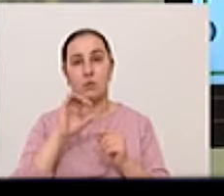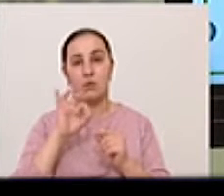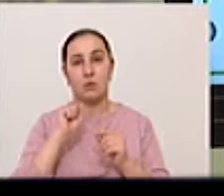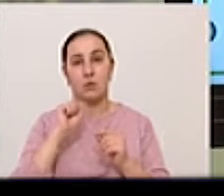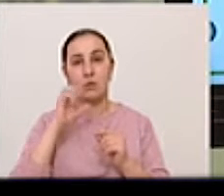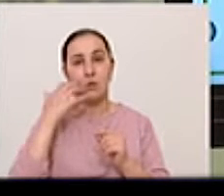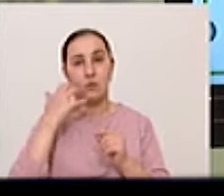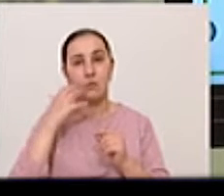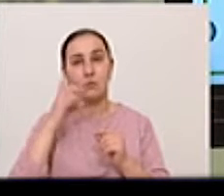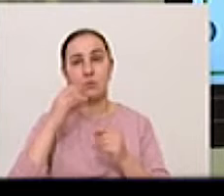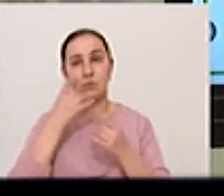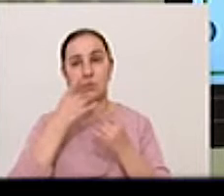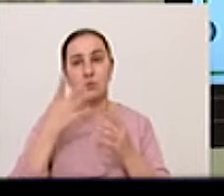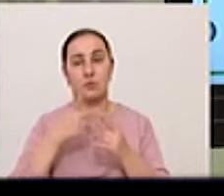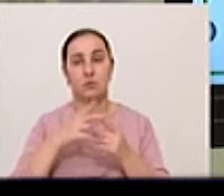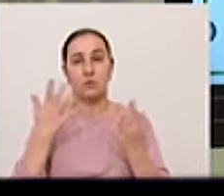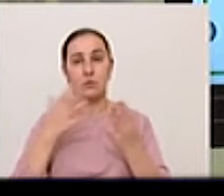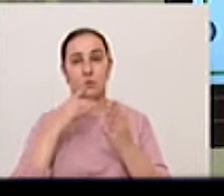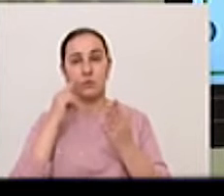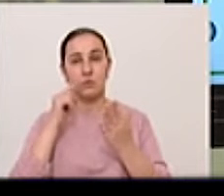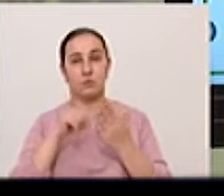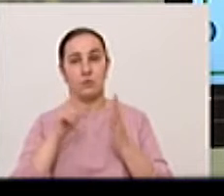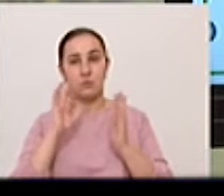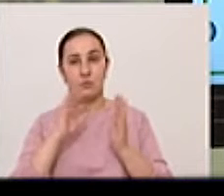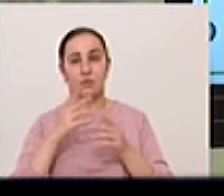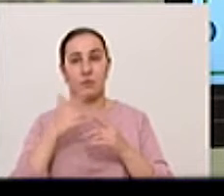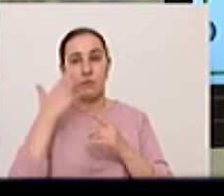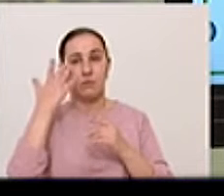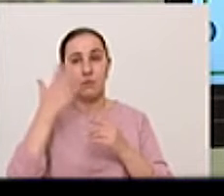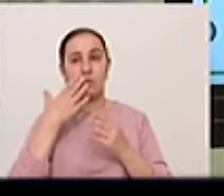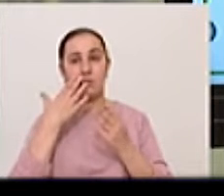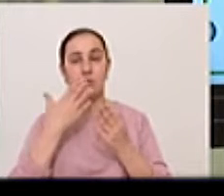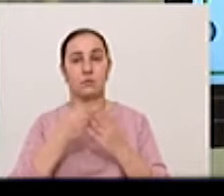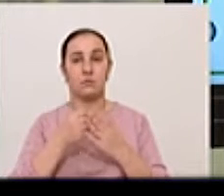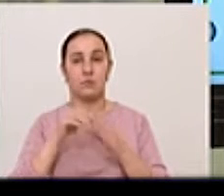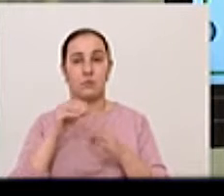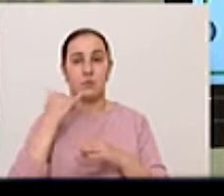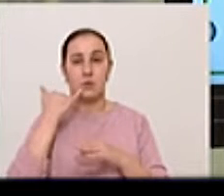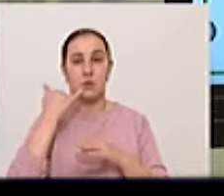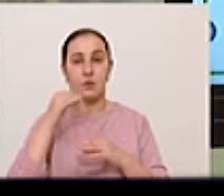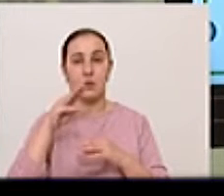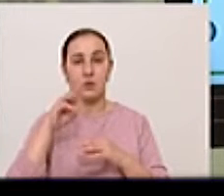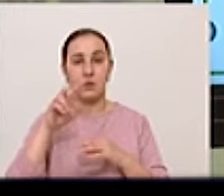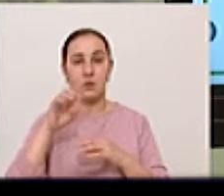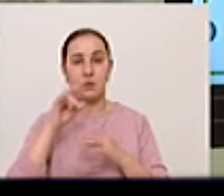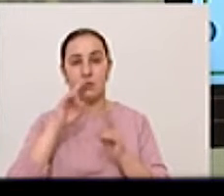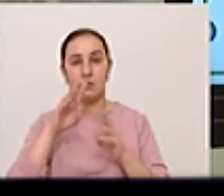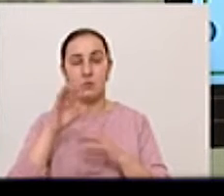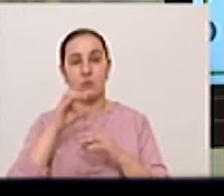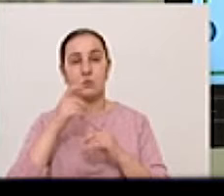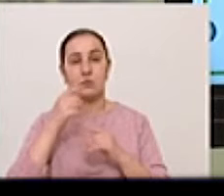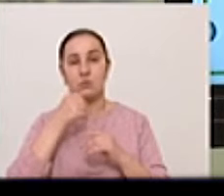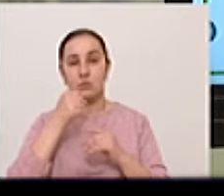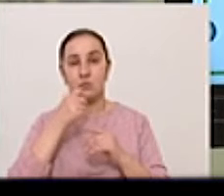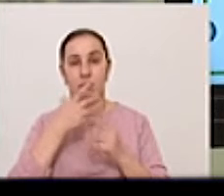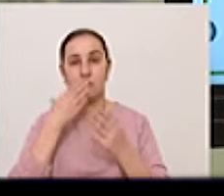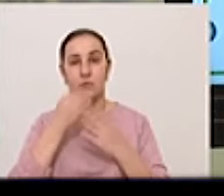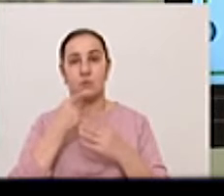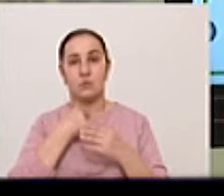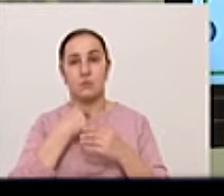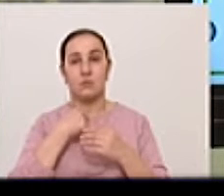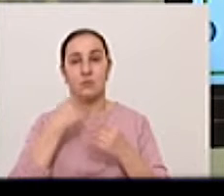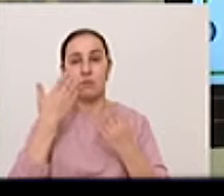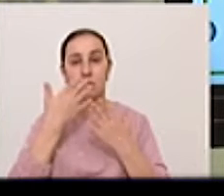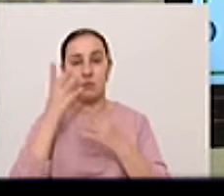nutq madaniyatiga qay darajada ta'sir etadi. Fikringizni telekursatuvlardan suxandonlarning nutqlarini